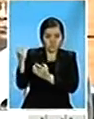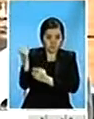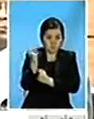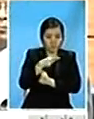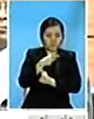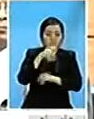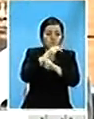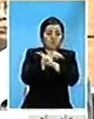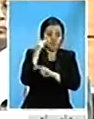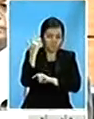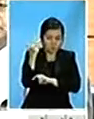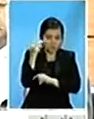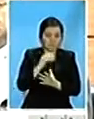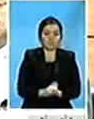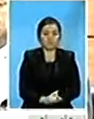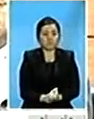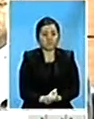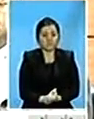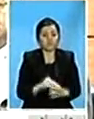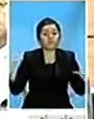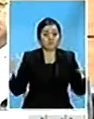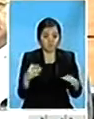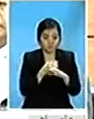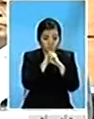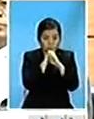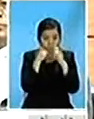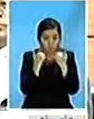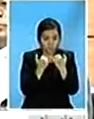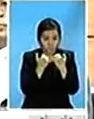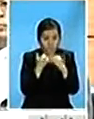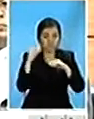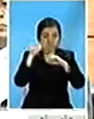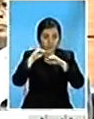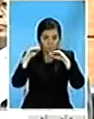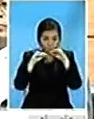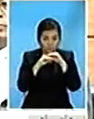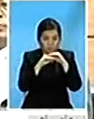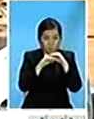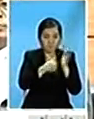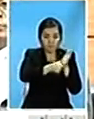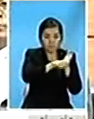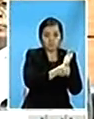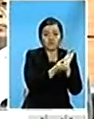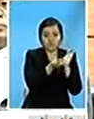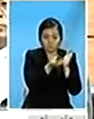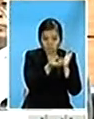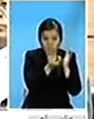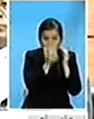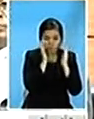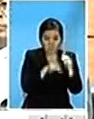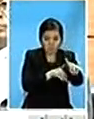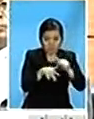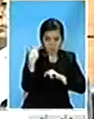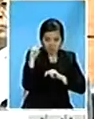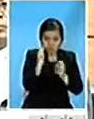จุบันคือพูดง่ายๆนะครับโดยสรุปก็คือโครงการจำนำข้าวเนี่ยมีพี่น้องเกษตรกรได้ประโยชน์อ